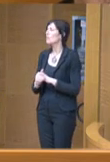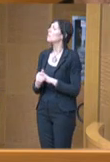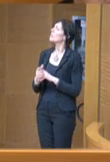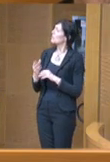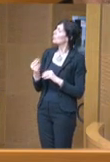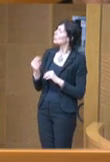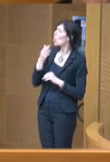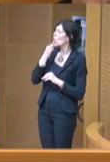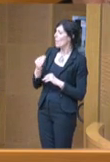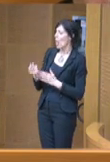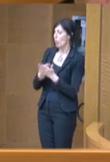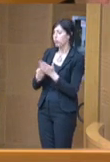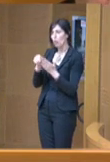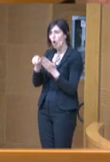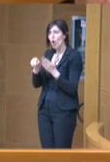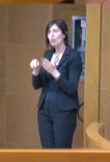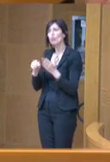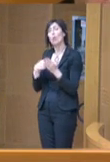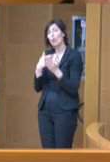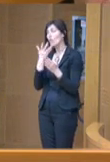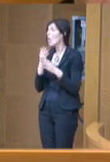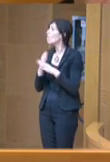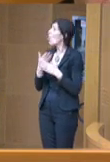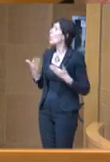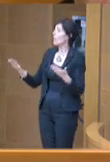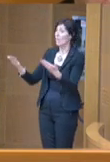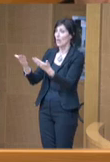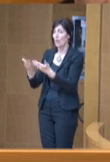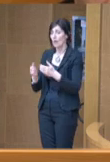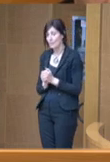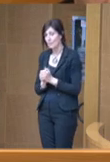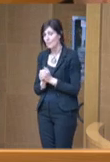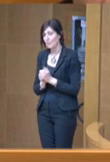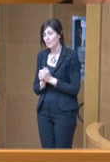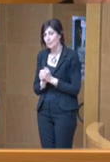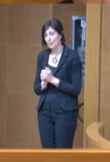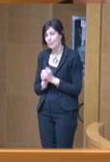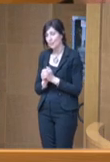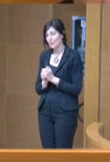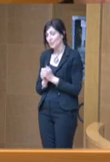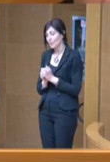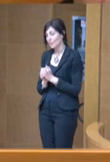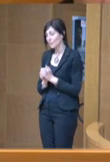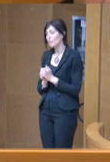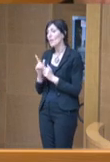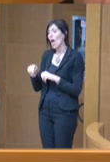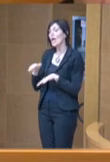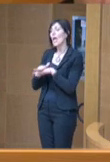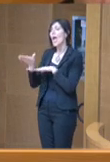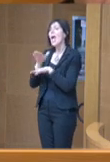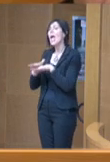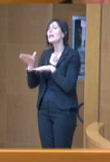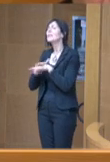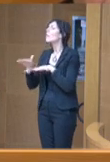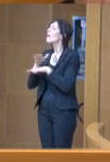bello che mi hanno inviato, volevo condividere. Così come volevo condividere l'esperienza di Federsolidarietà